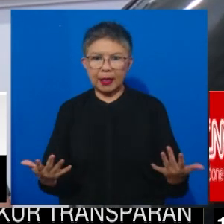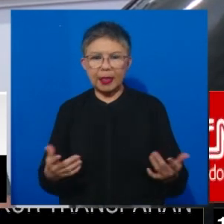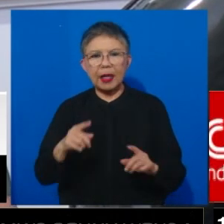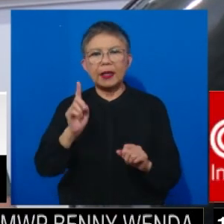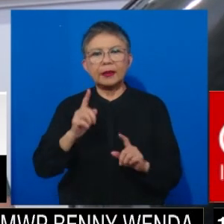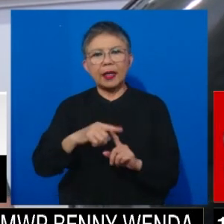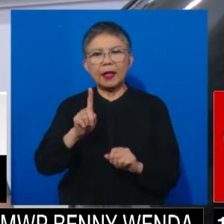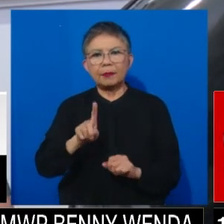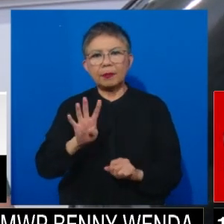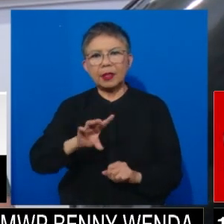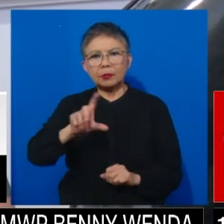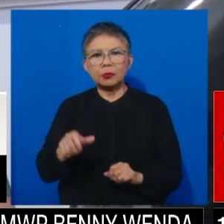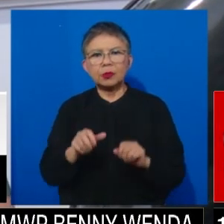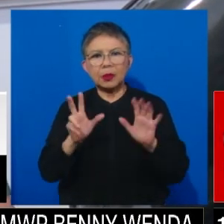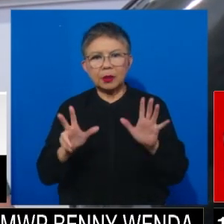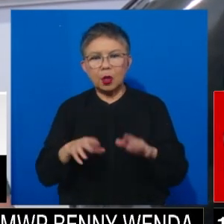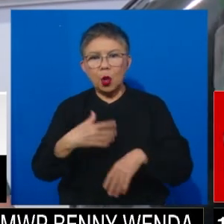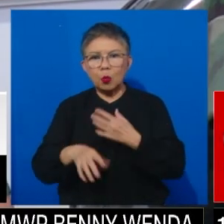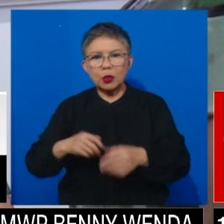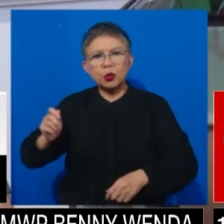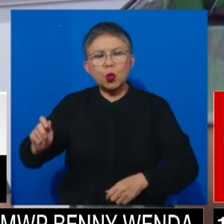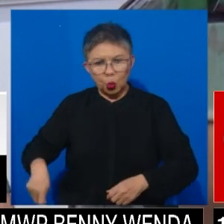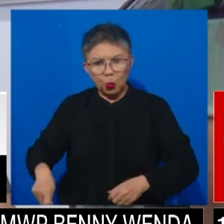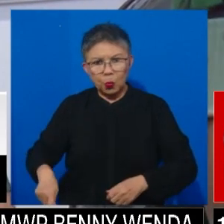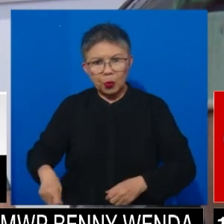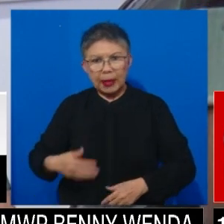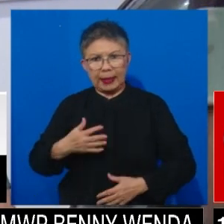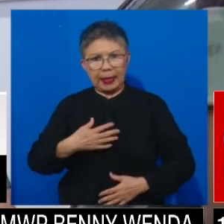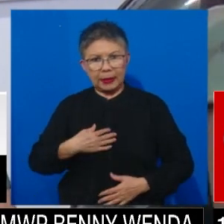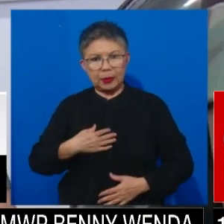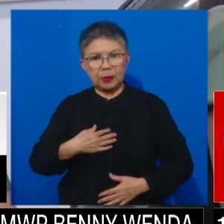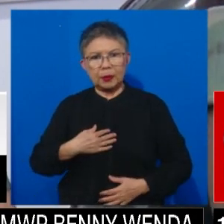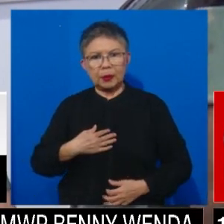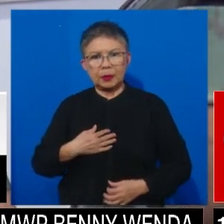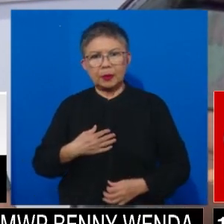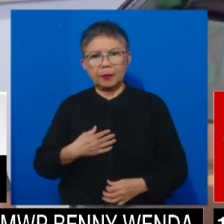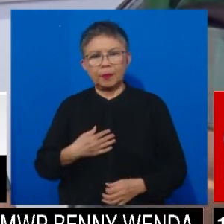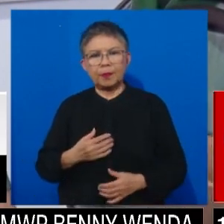14 Agustus lalu. Proses hukum yang dilakukan oleh Pomdam Jaya ini berawal dari